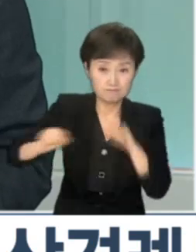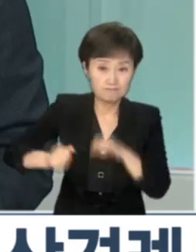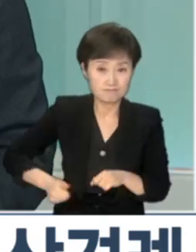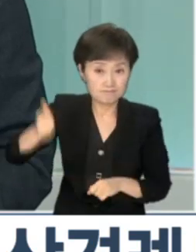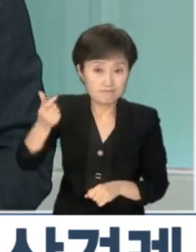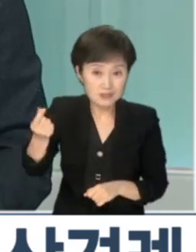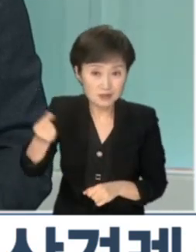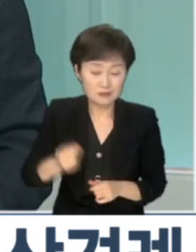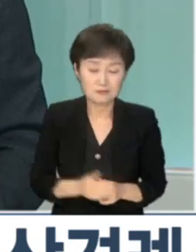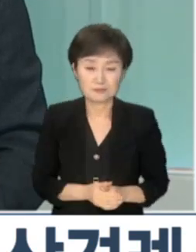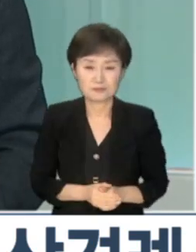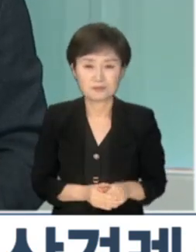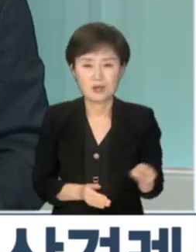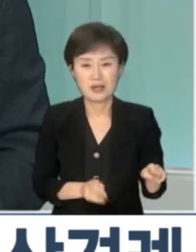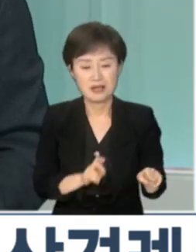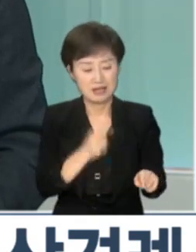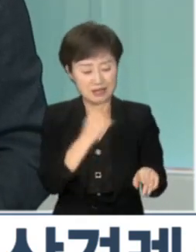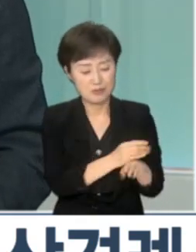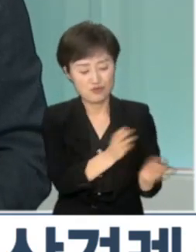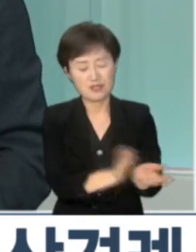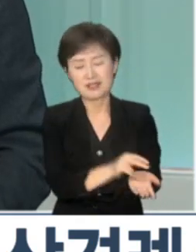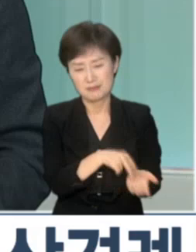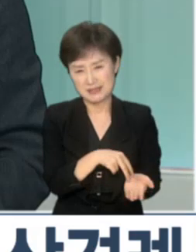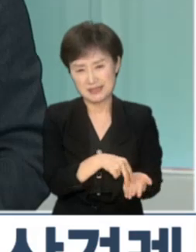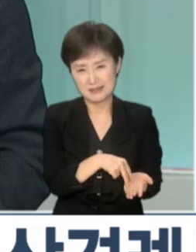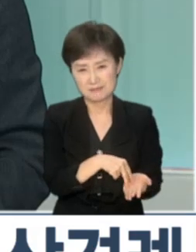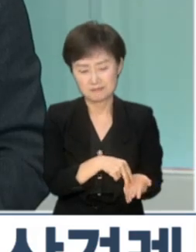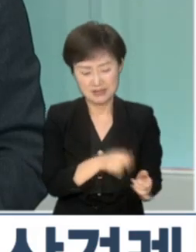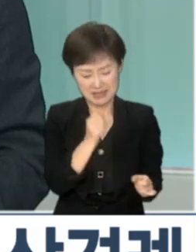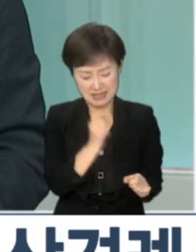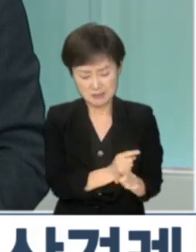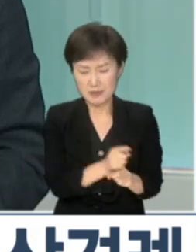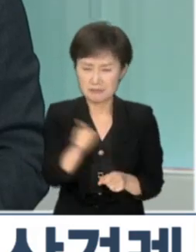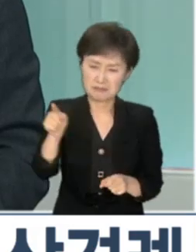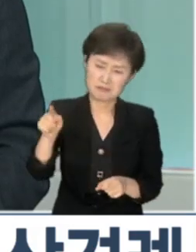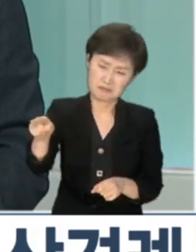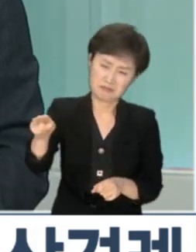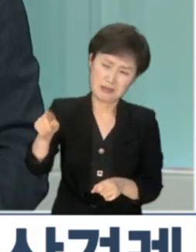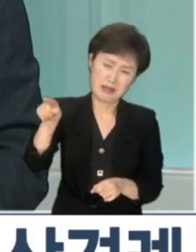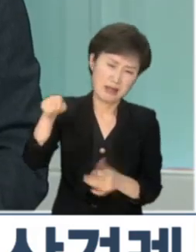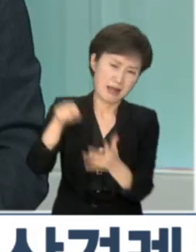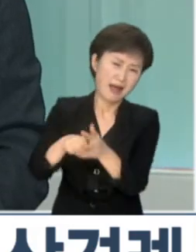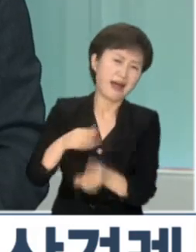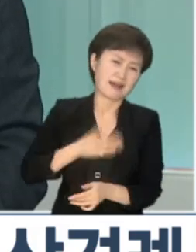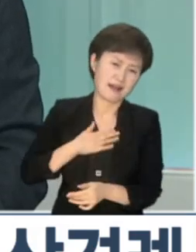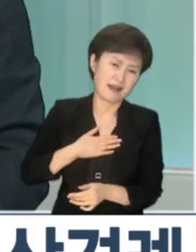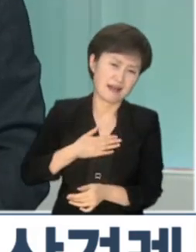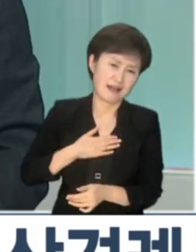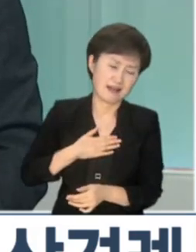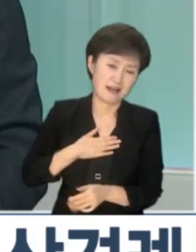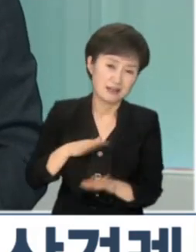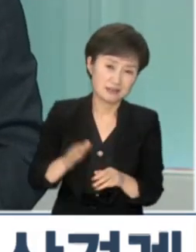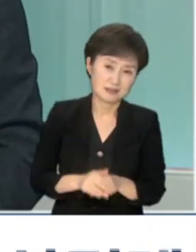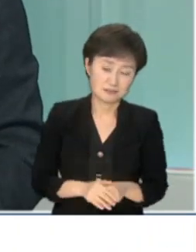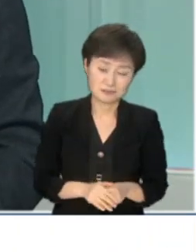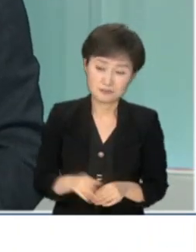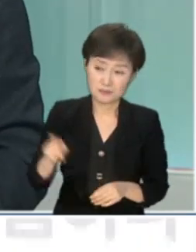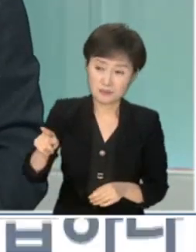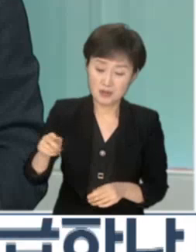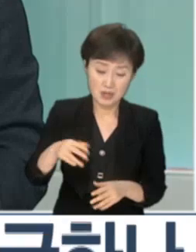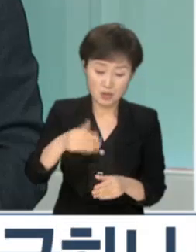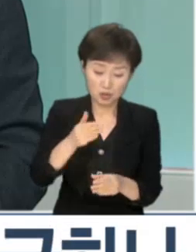우리 민주당은요 이미 한동훈 장관의 출마는 상수로 알고 있었습니다. 그래서 한동훈 장관 여론조사에서 나오잖아요.